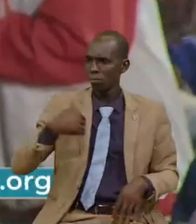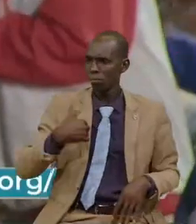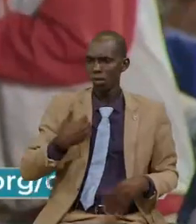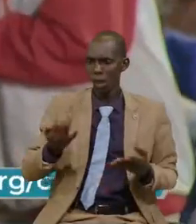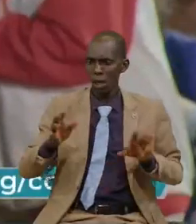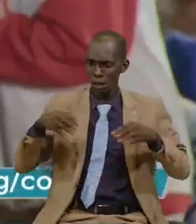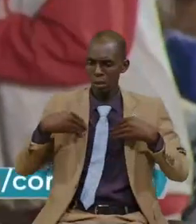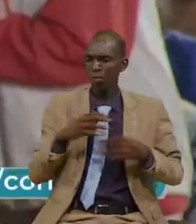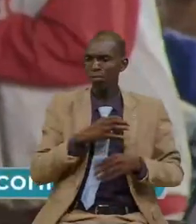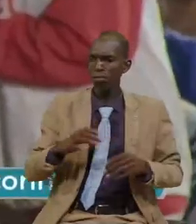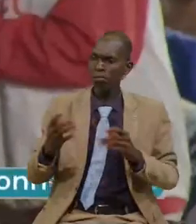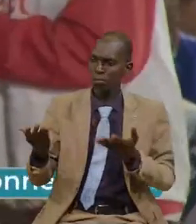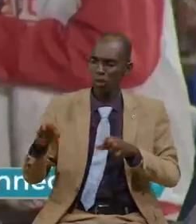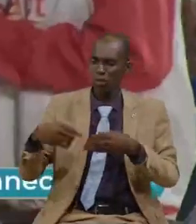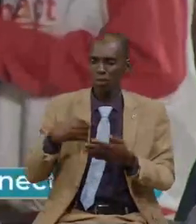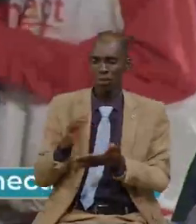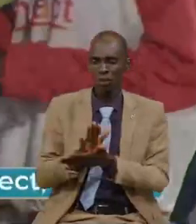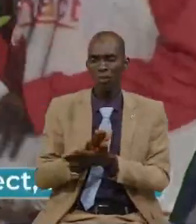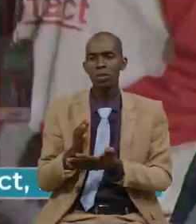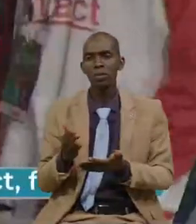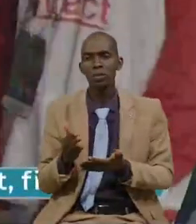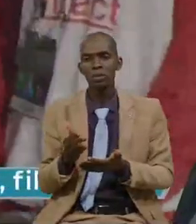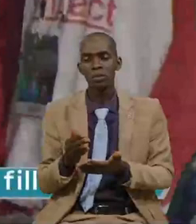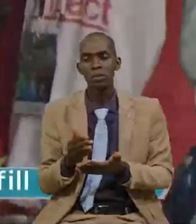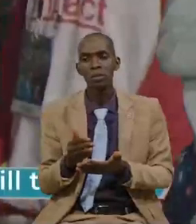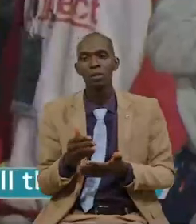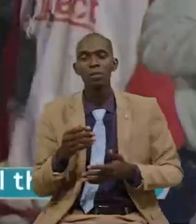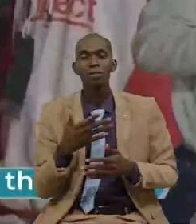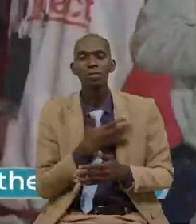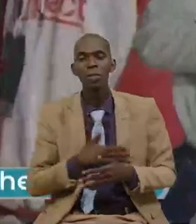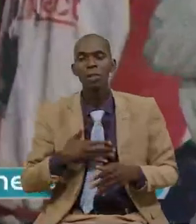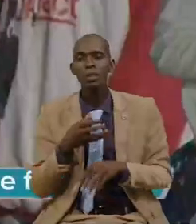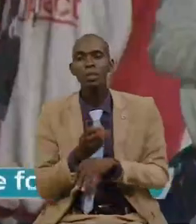vu, alors il faut vous identifier.